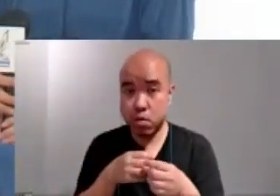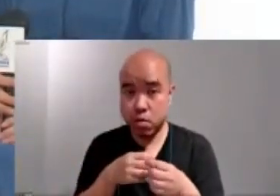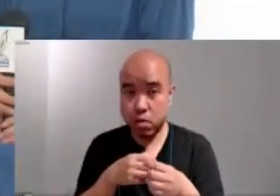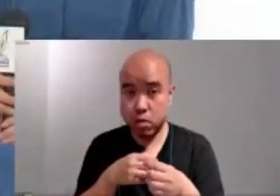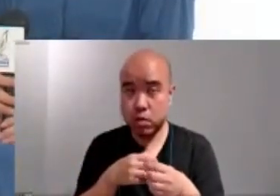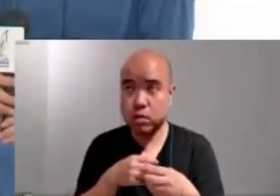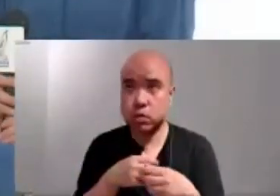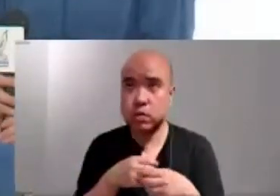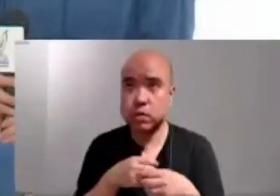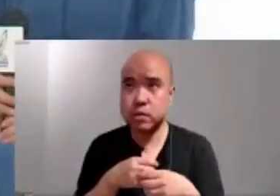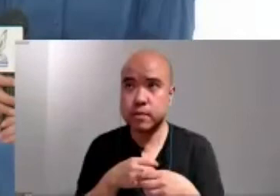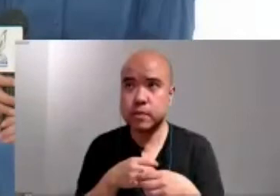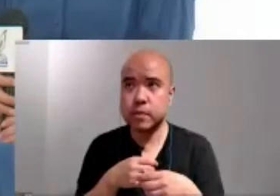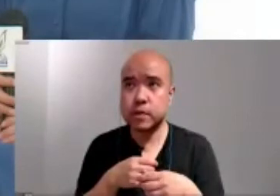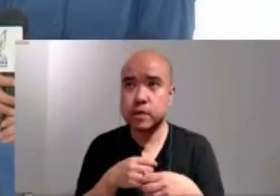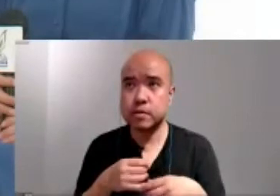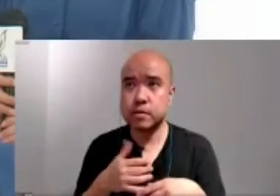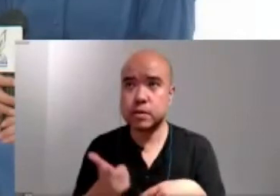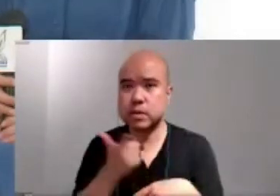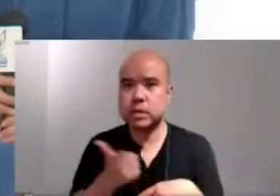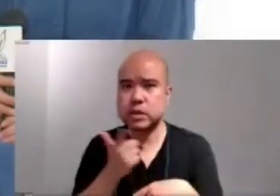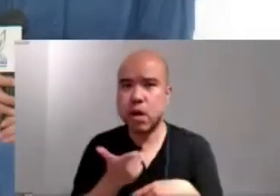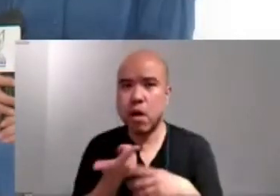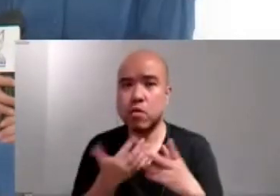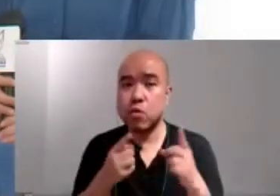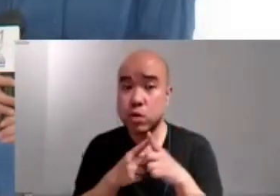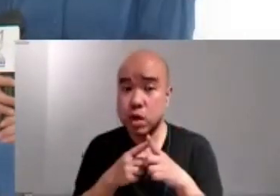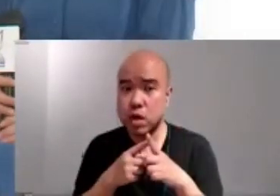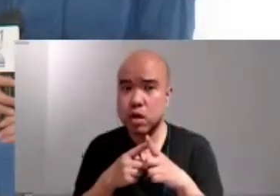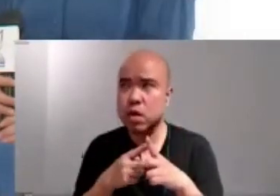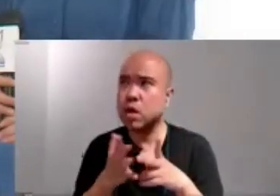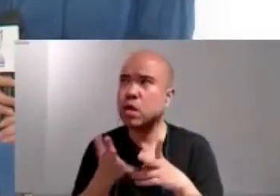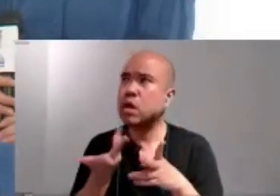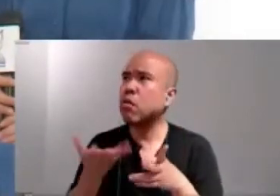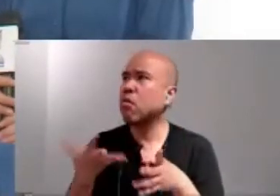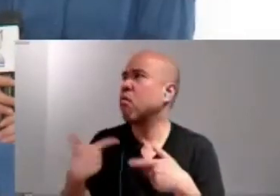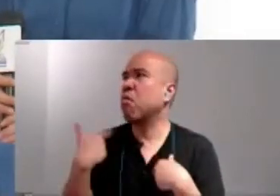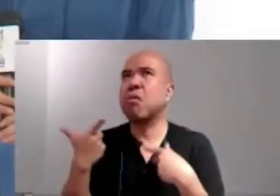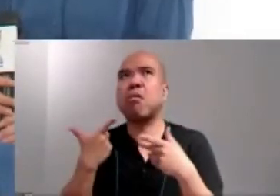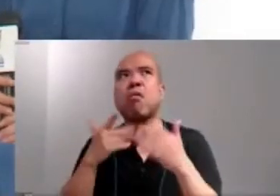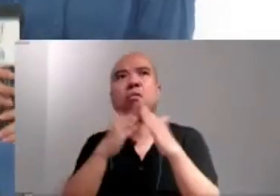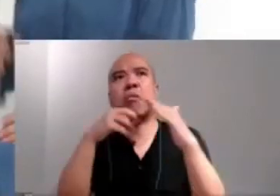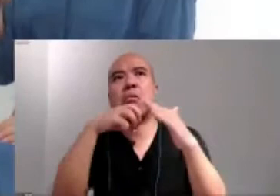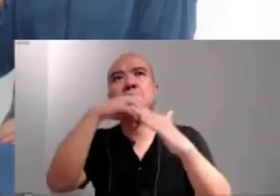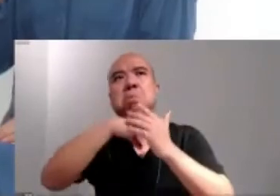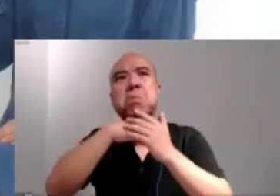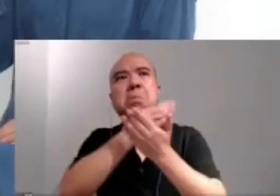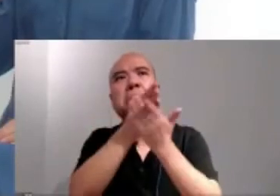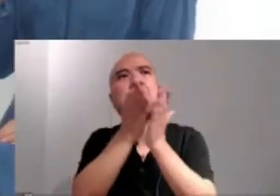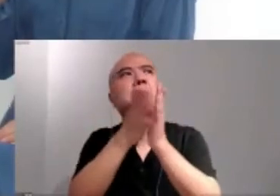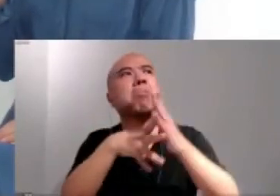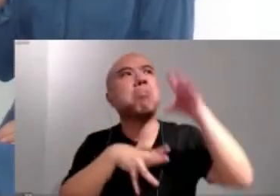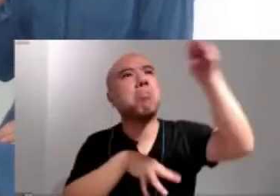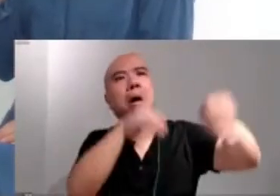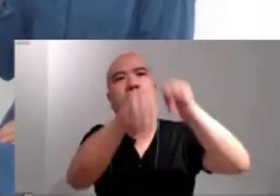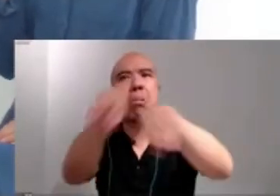嘅 contribution 啊！大家哇，即係原來。床又擺，衫又擺，衣架又擺，凳又擺咧，即係多咗好多咁嘅人咧。 都